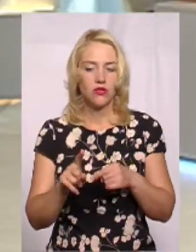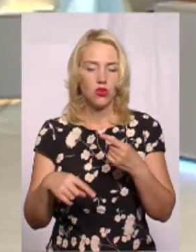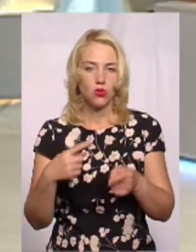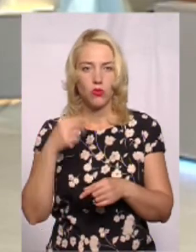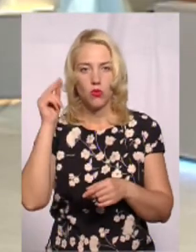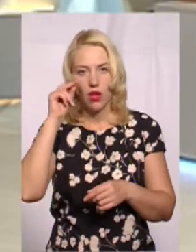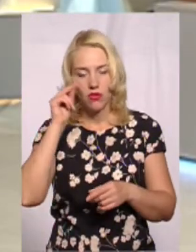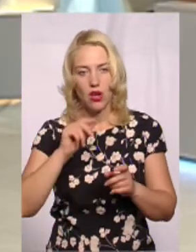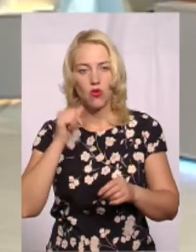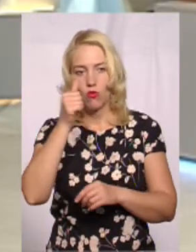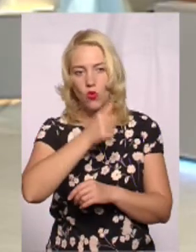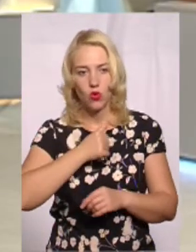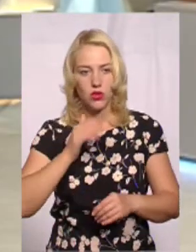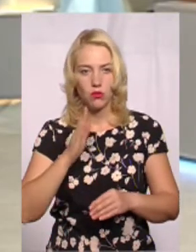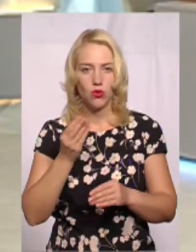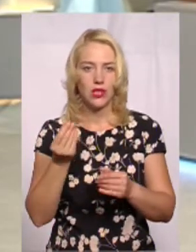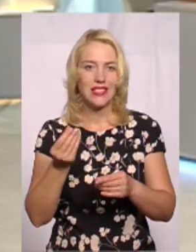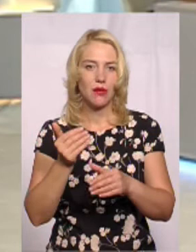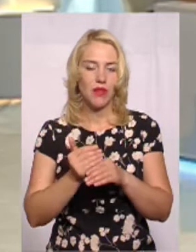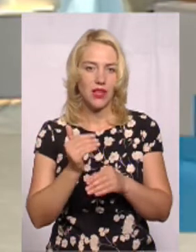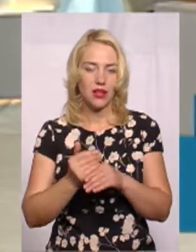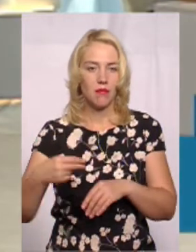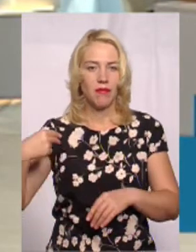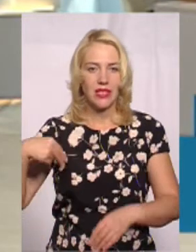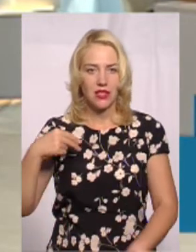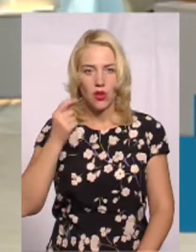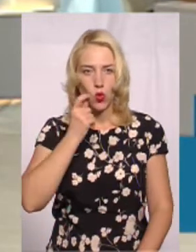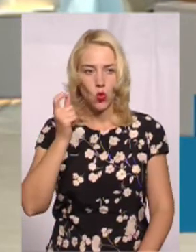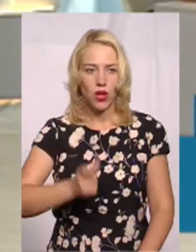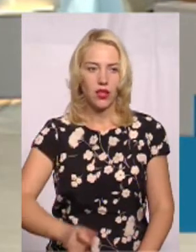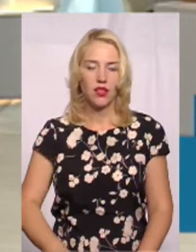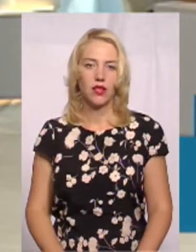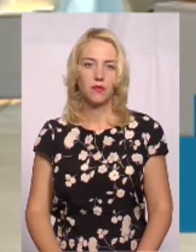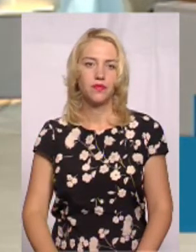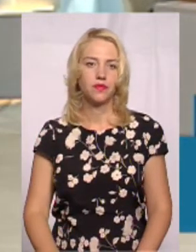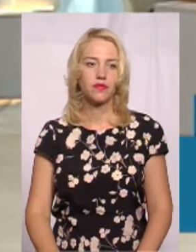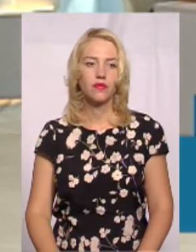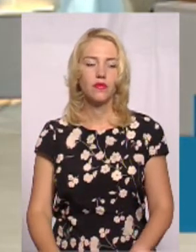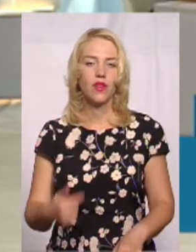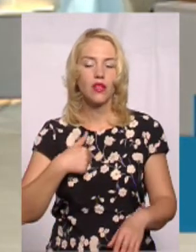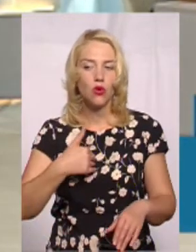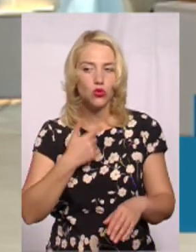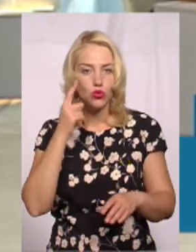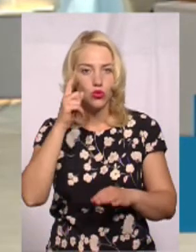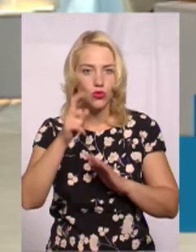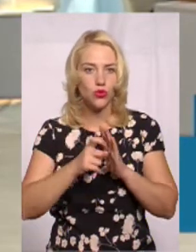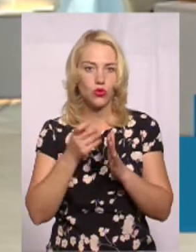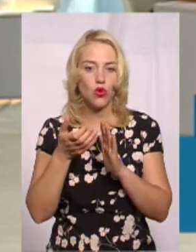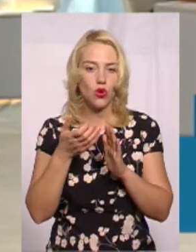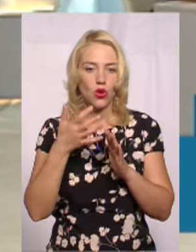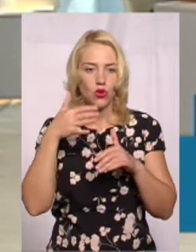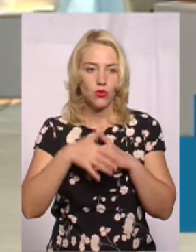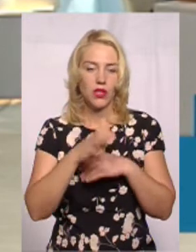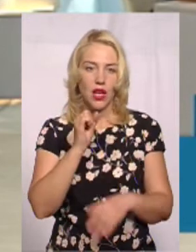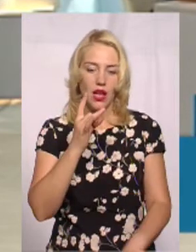навчальному році стипендіатом президента України. Я хочу все ж таки зрозуміти,